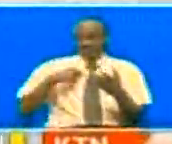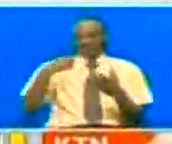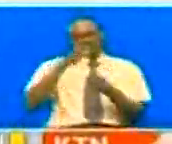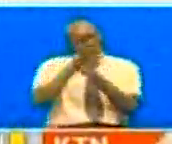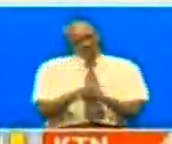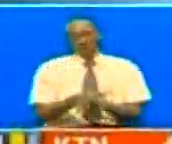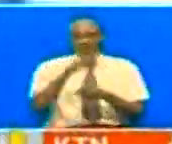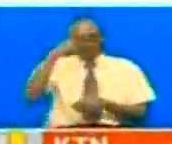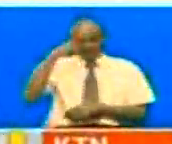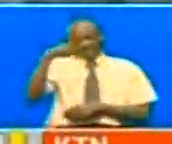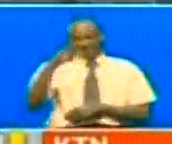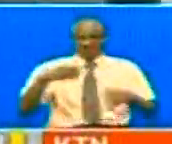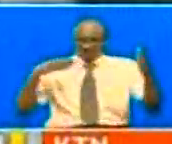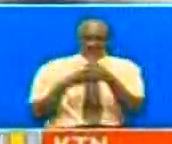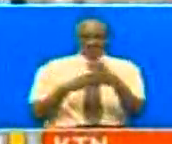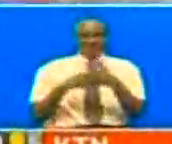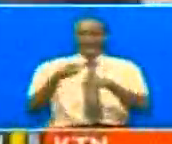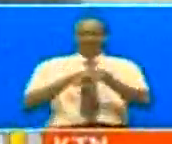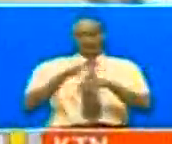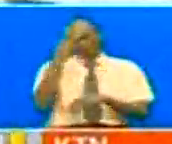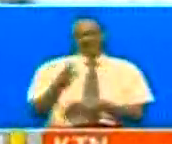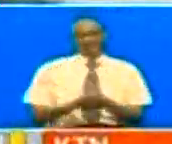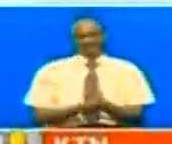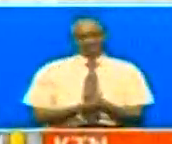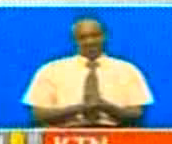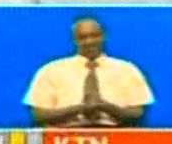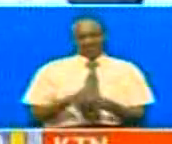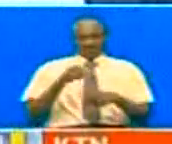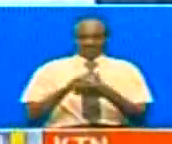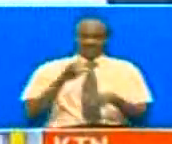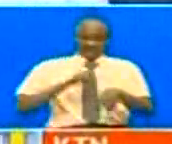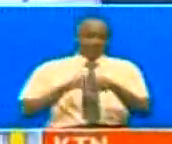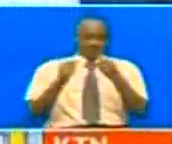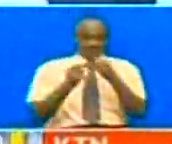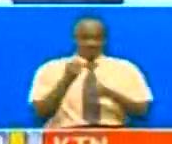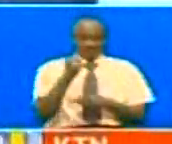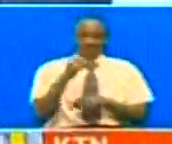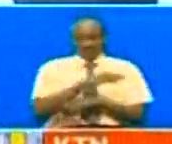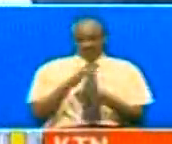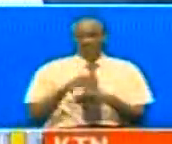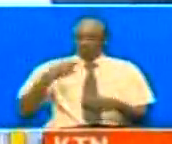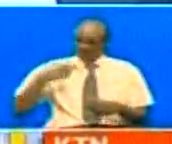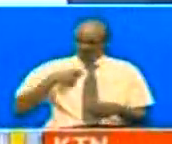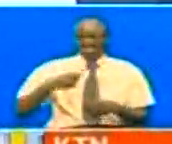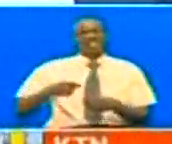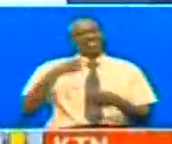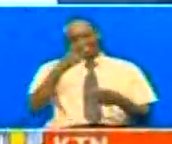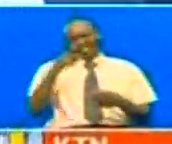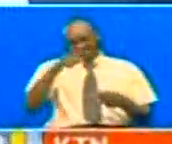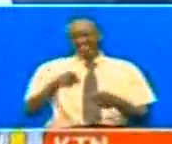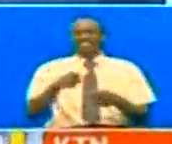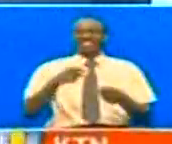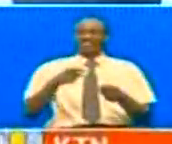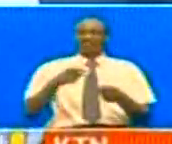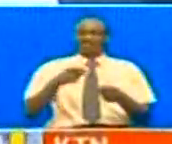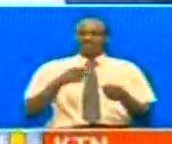mkahawa huo za kutowakubali wateja wa Afrika baada ya saa 11 jioni. To condemn this exercise because